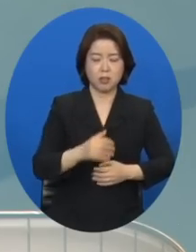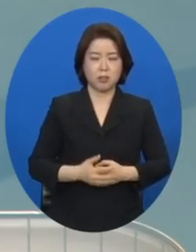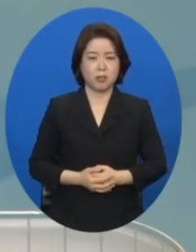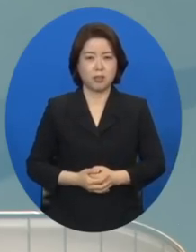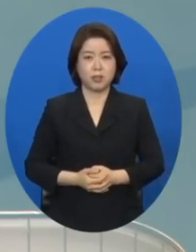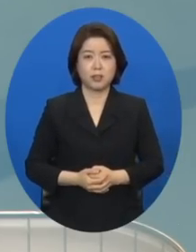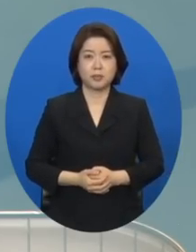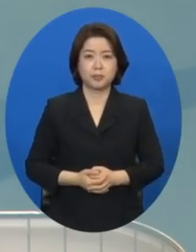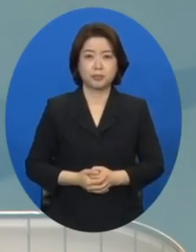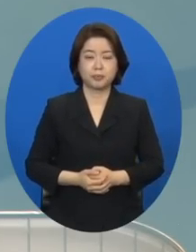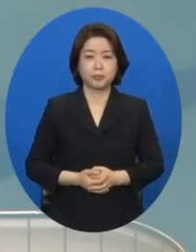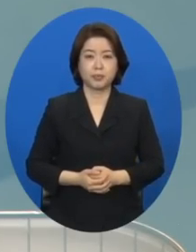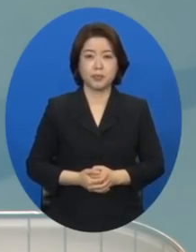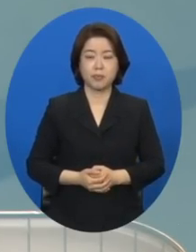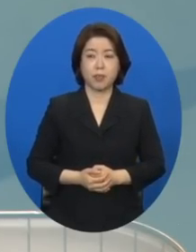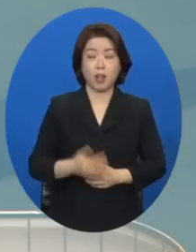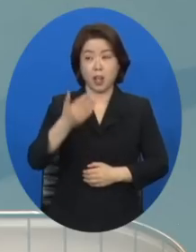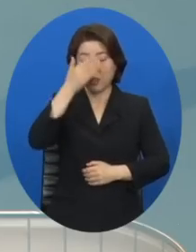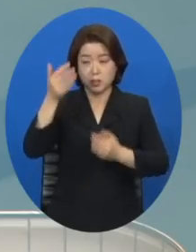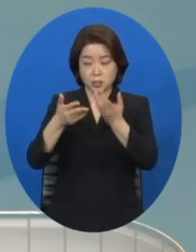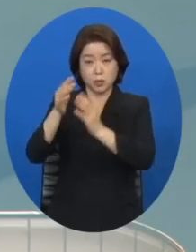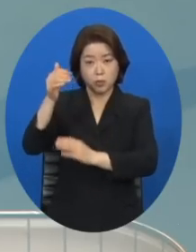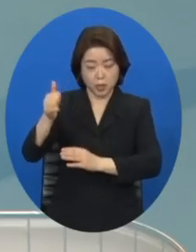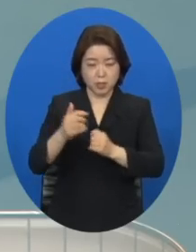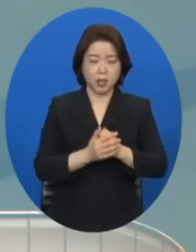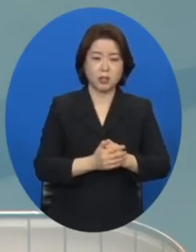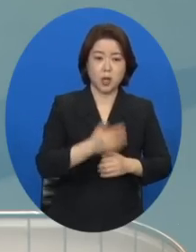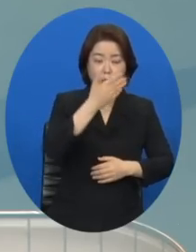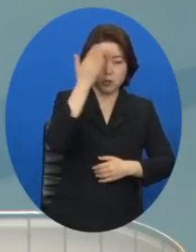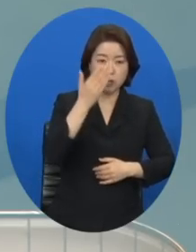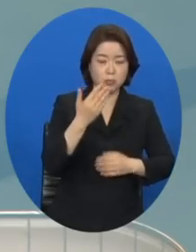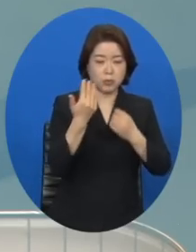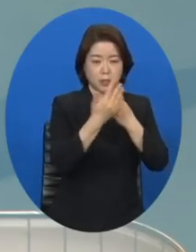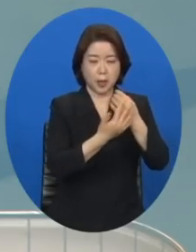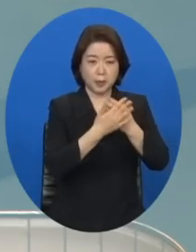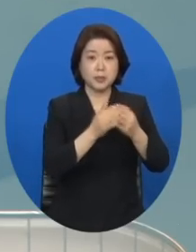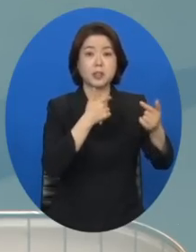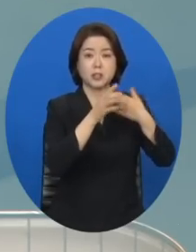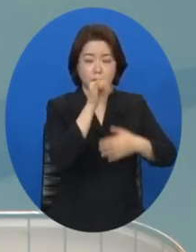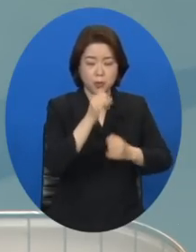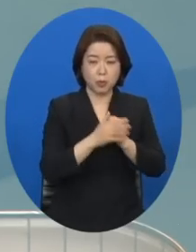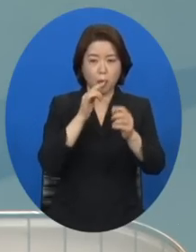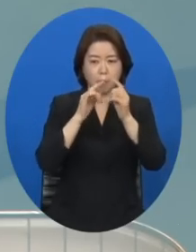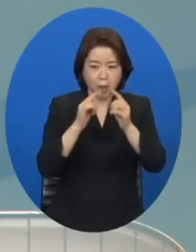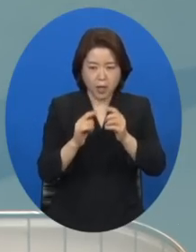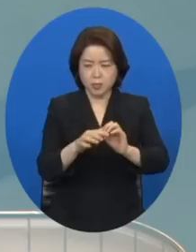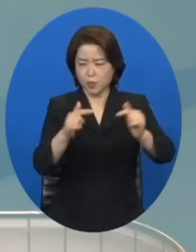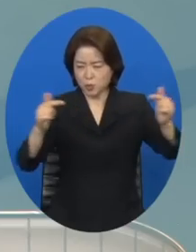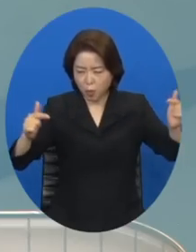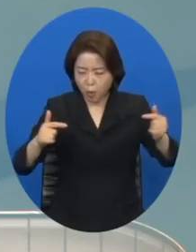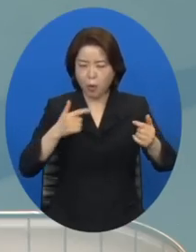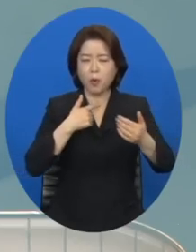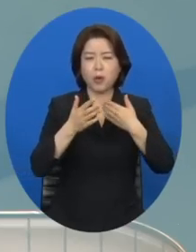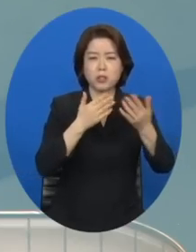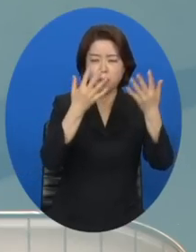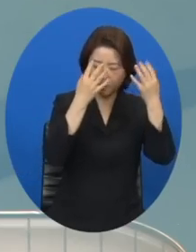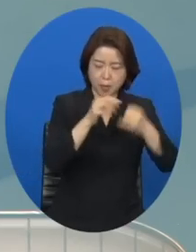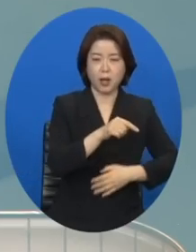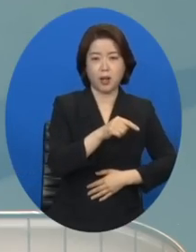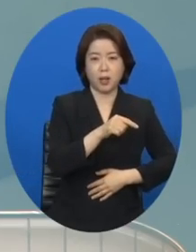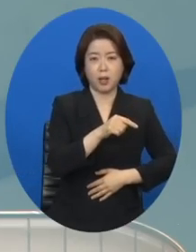하신 분입니다 성령의 전도 하셨고 젊을 때 은사 체험도 하시고 말씀에 은사 여러 가지 체험을 다 하시다가